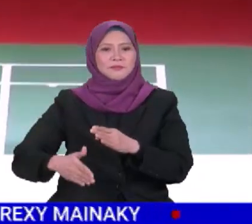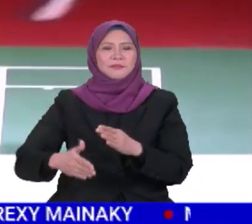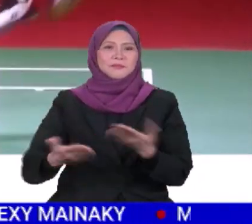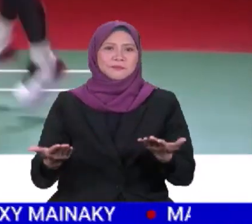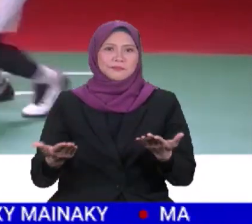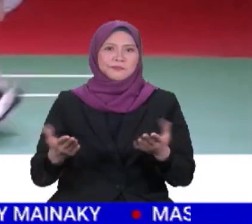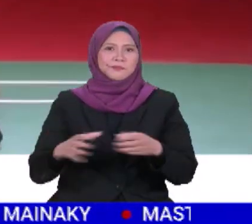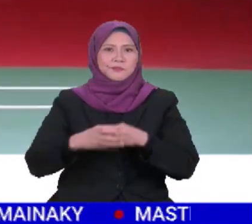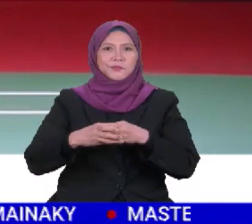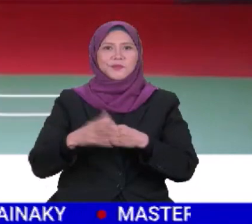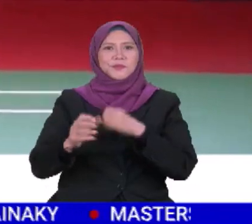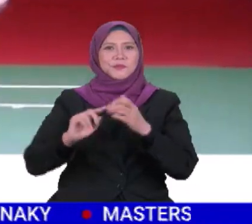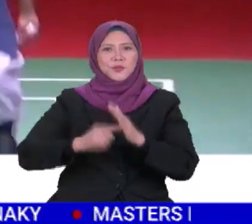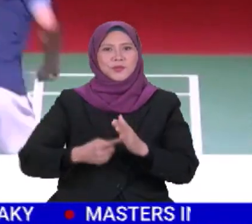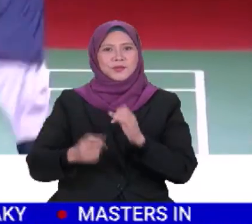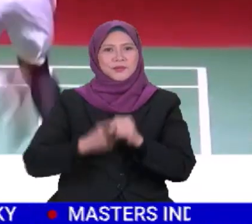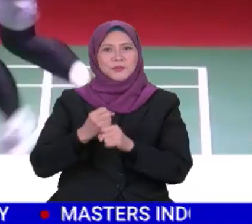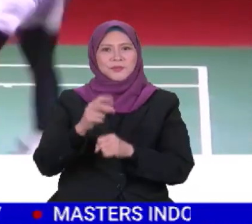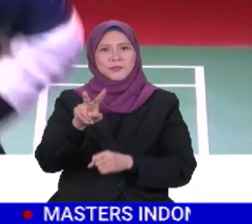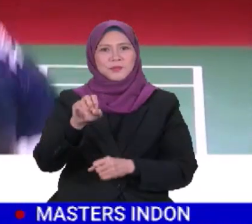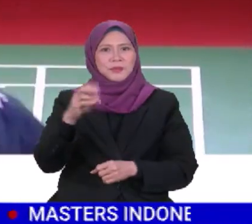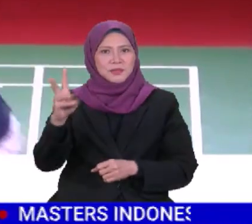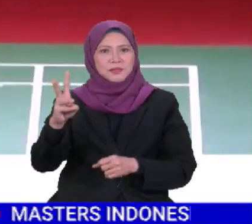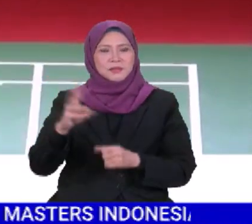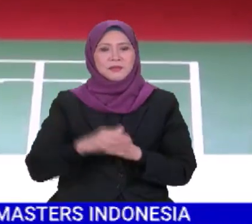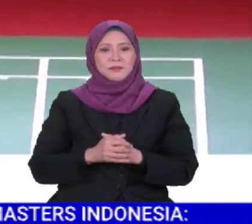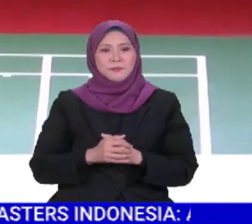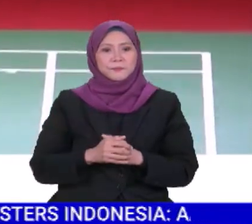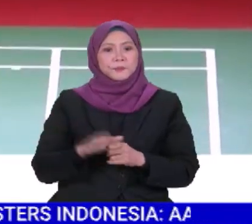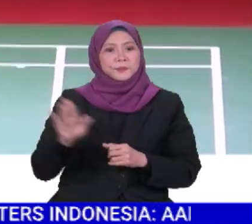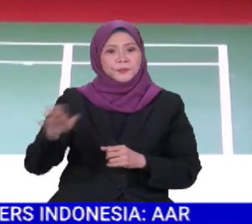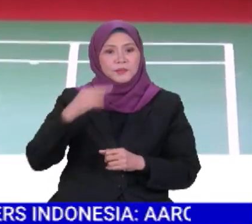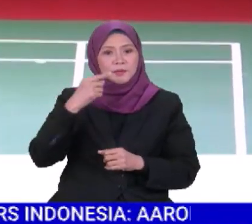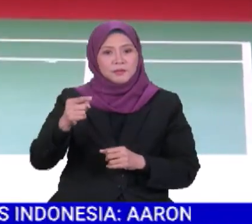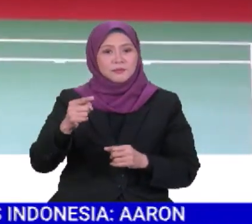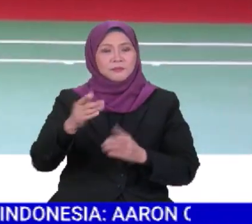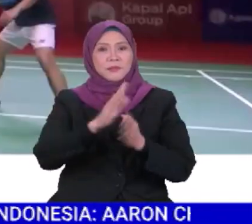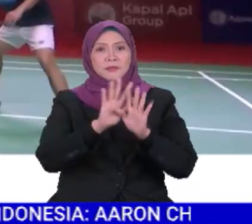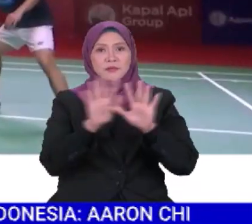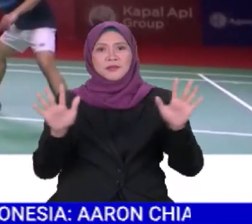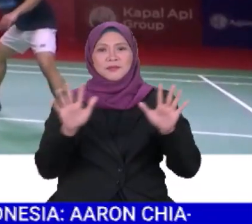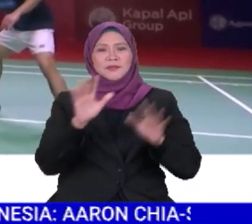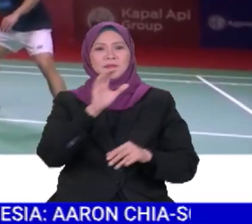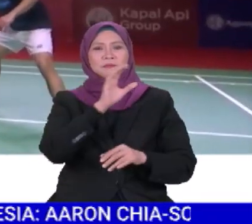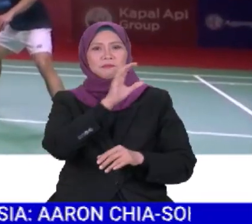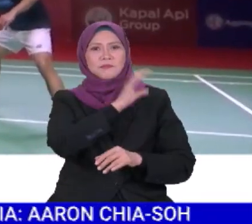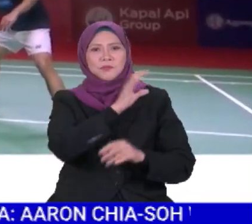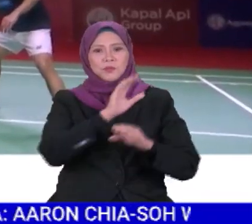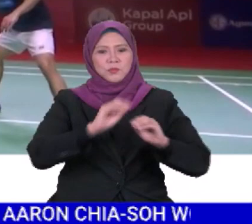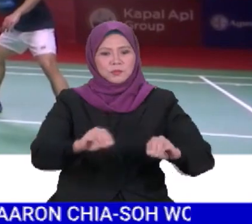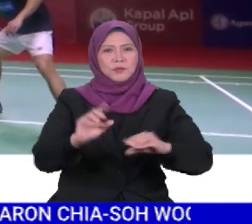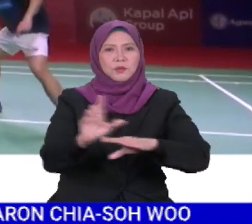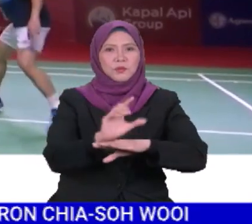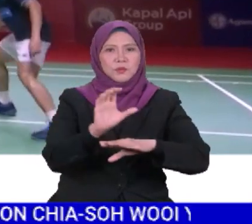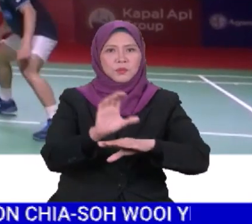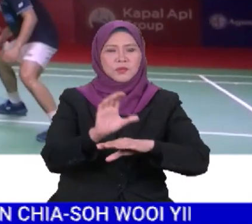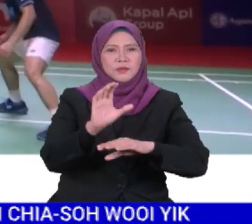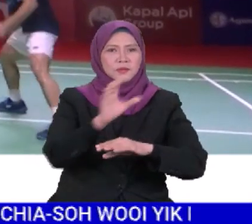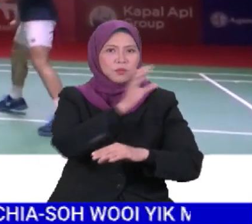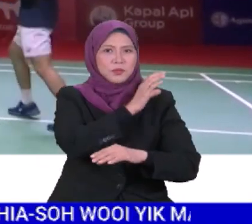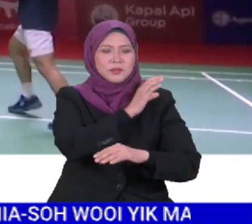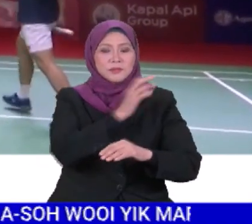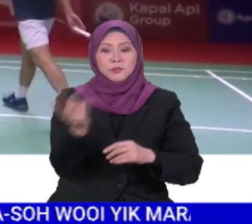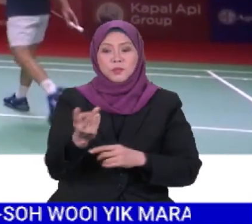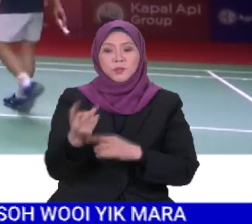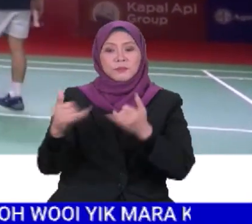yang dibentuk sejak 2016 itu reaksi juga memalukan barisan kejuru latihan akan membuat prewencangan bagi menentukan